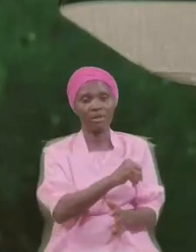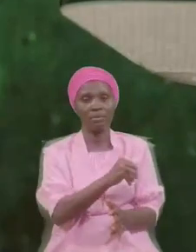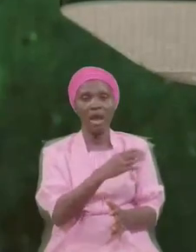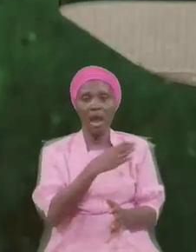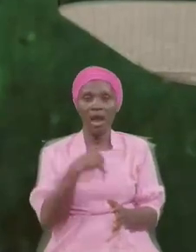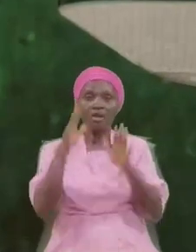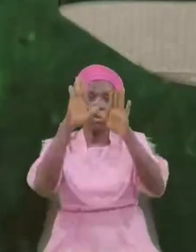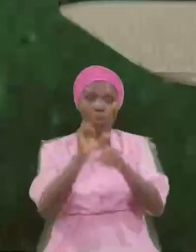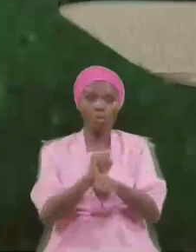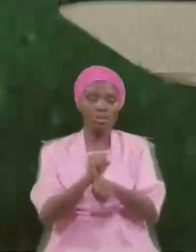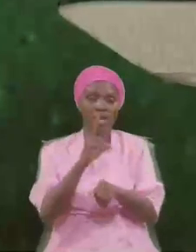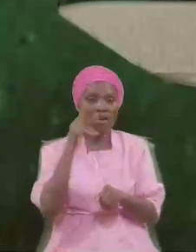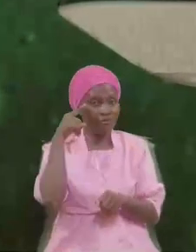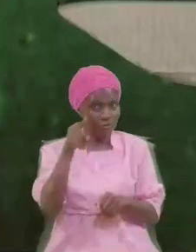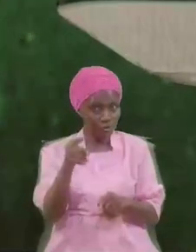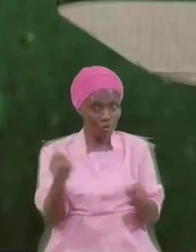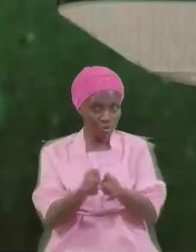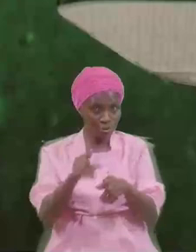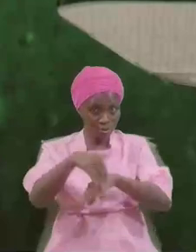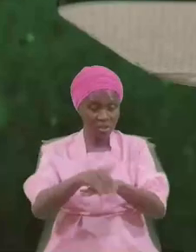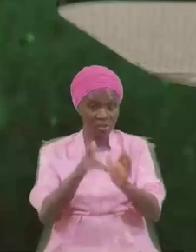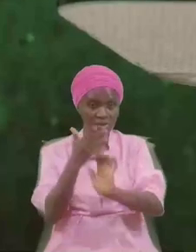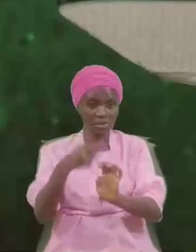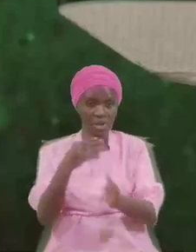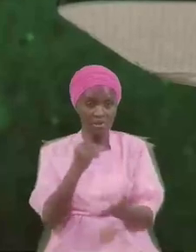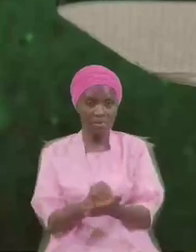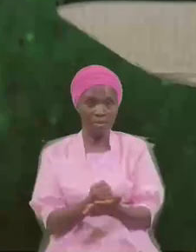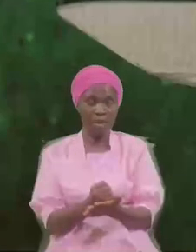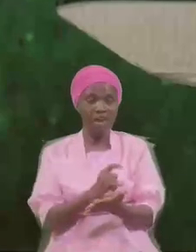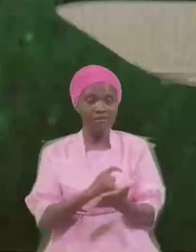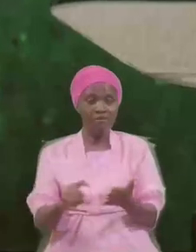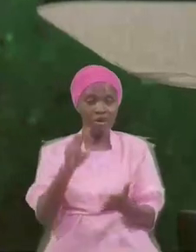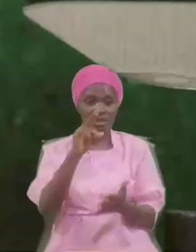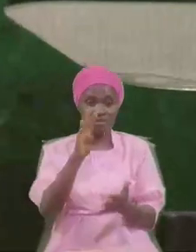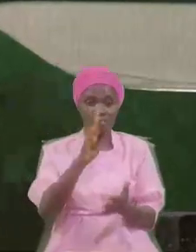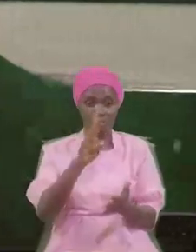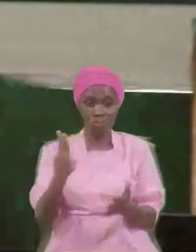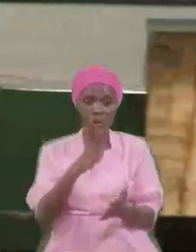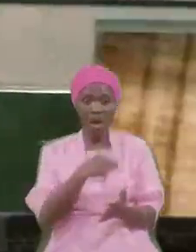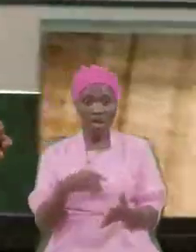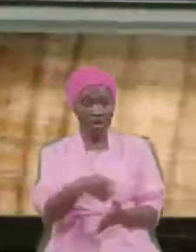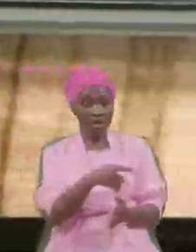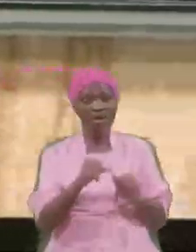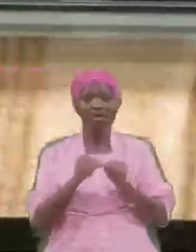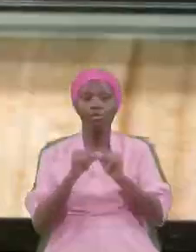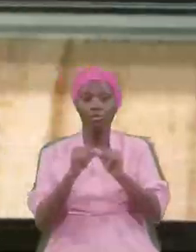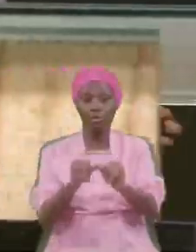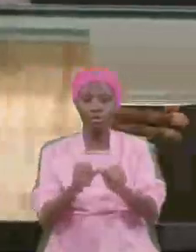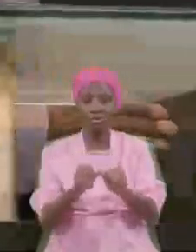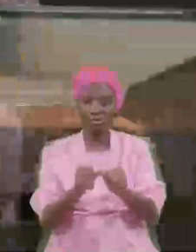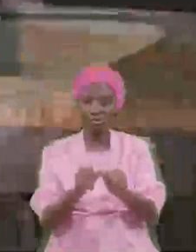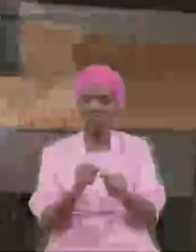vous ce soir. Verset 42. Ils persévéraient dans l'enseignement des apôtres, dans la